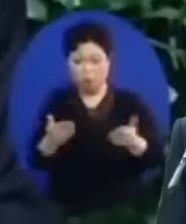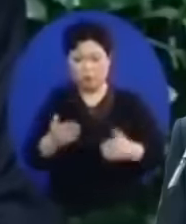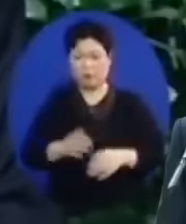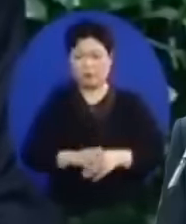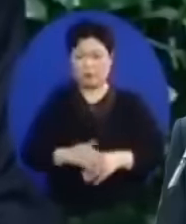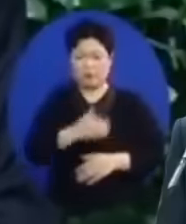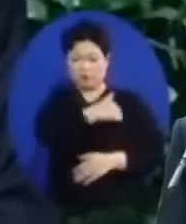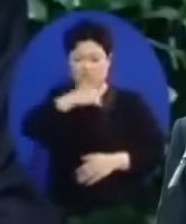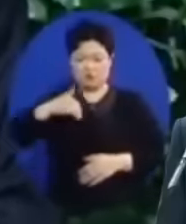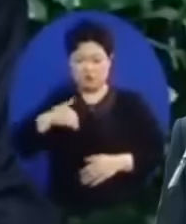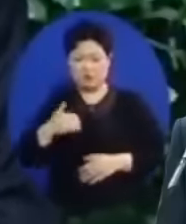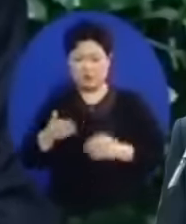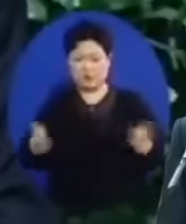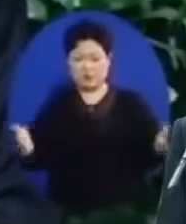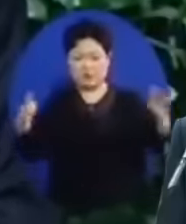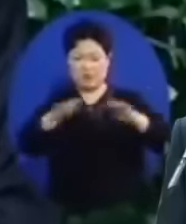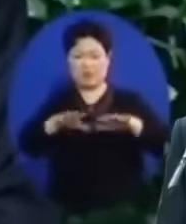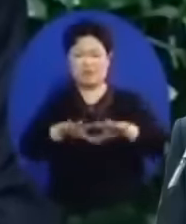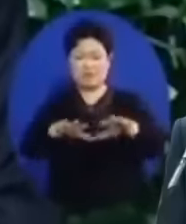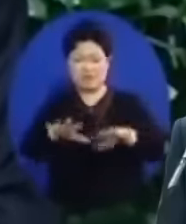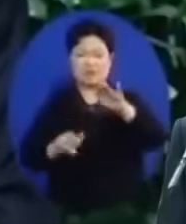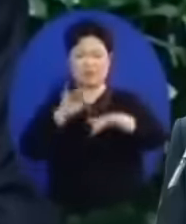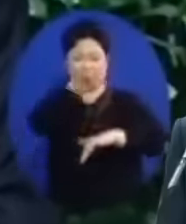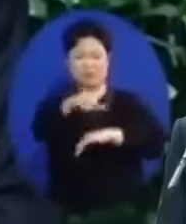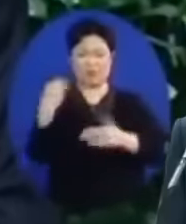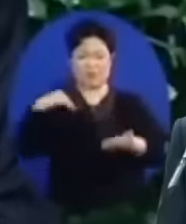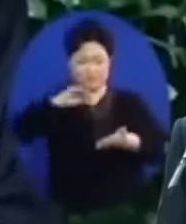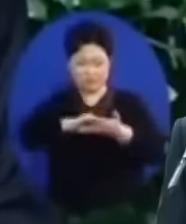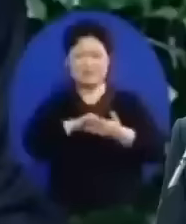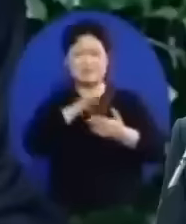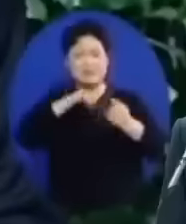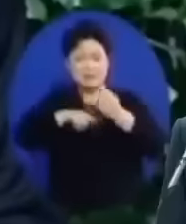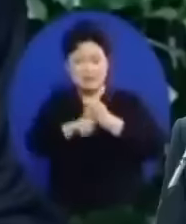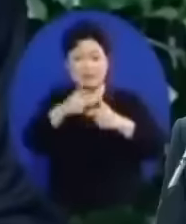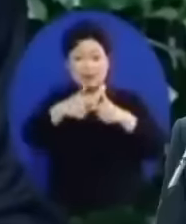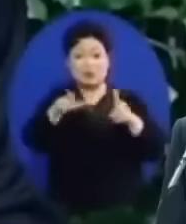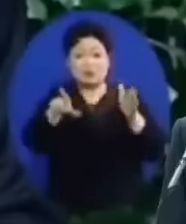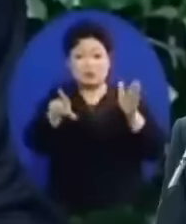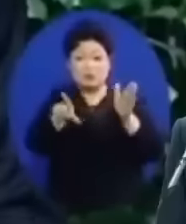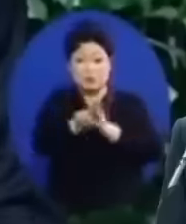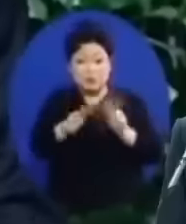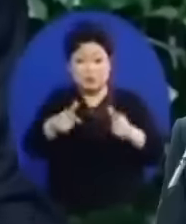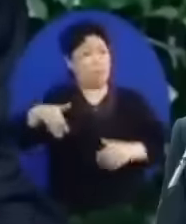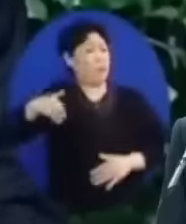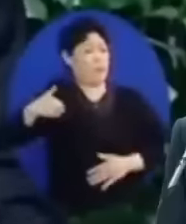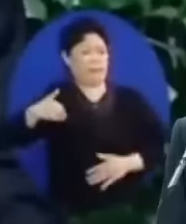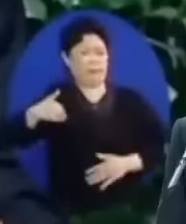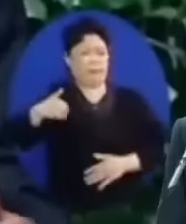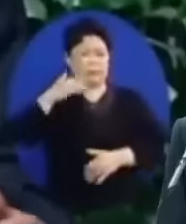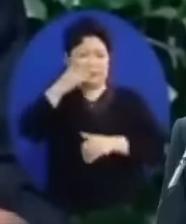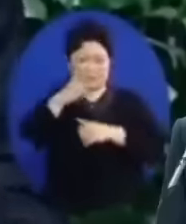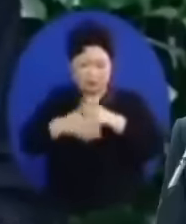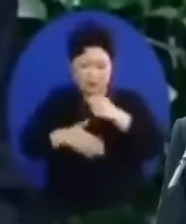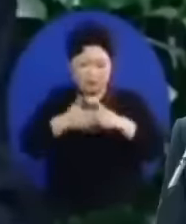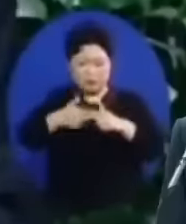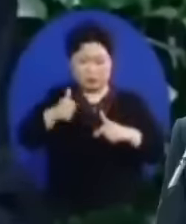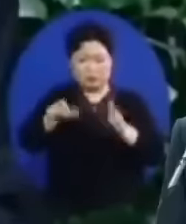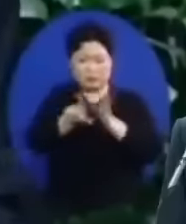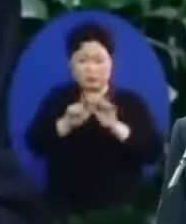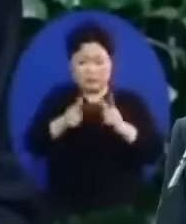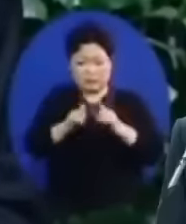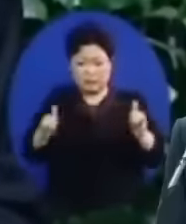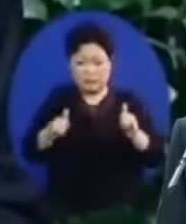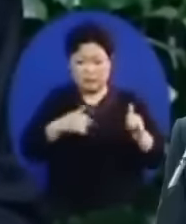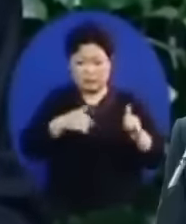후회되어 눌러 흔들어 넘치게 하여 안게 해주라. 이 진리는 예수 안 믿는 사람은 모릅니다. 예수 안 믿는 사람은 내가